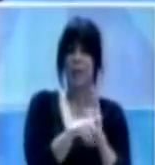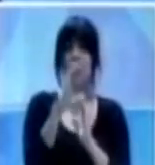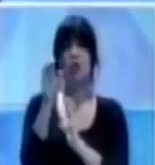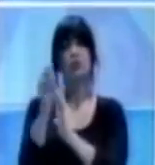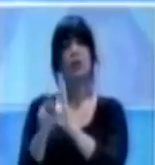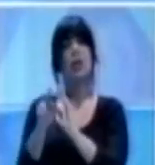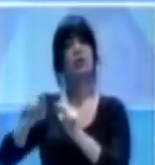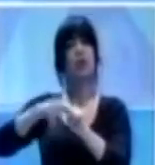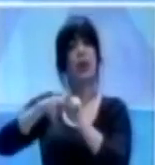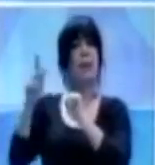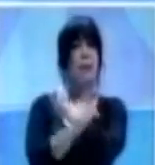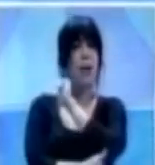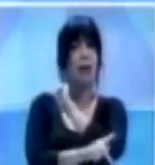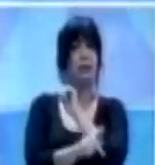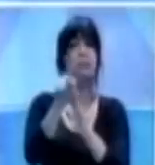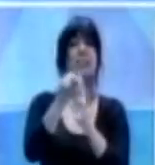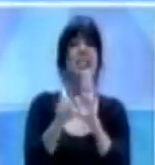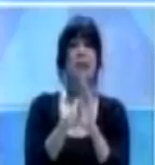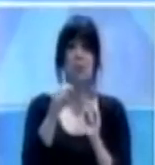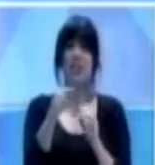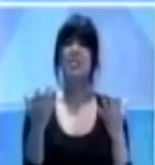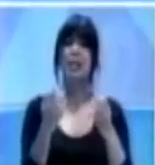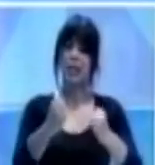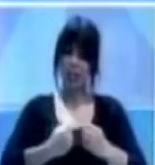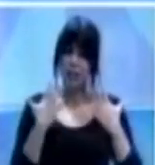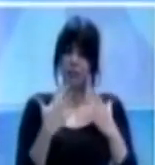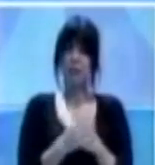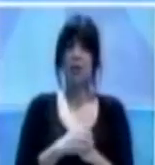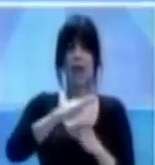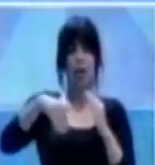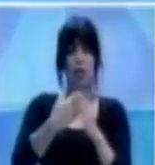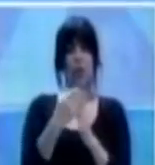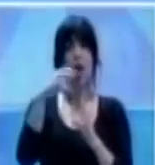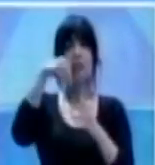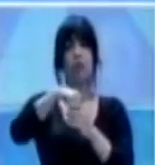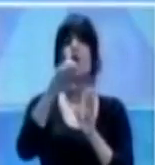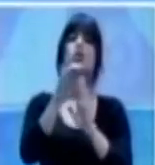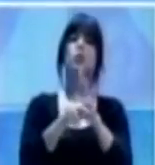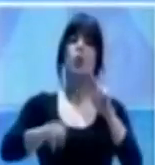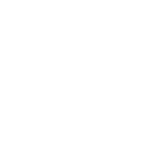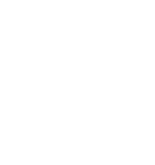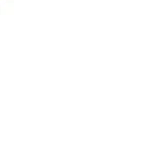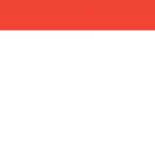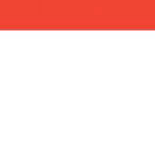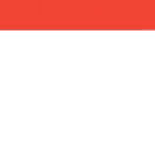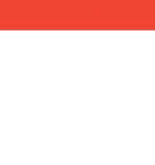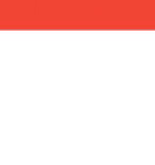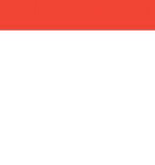d'inégalités scandaleuses, les principes qui inspirent cette communauté et nos constitutions nationales.